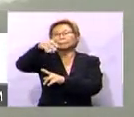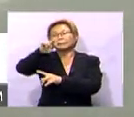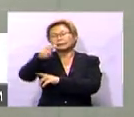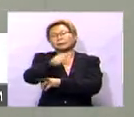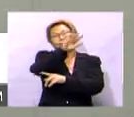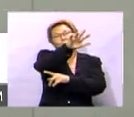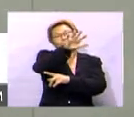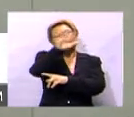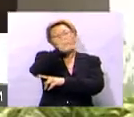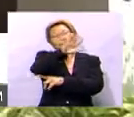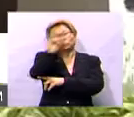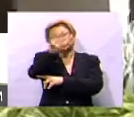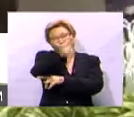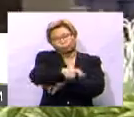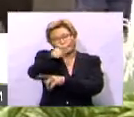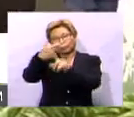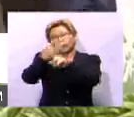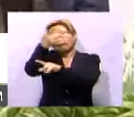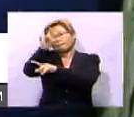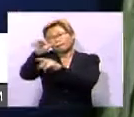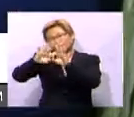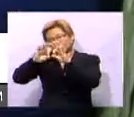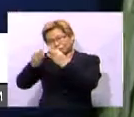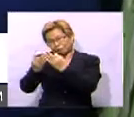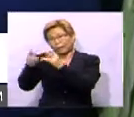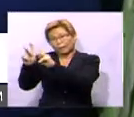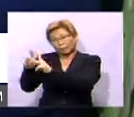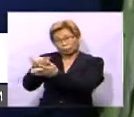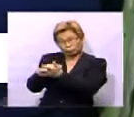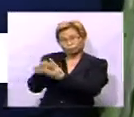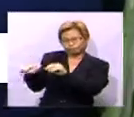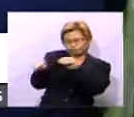Seramai 57 penduduk daripada 18 keluarga di kampung tersebut turut dipindahkan.